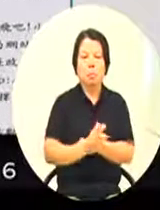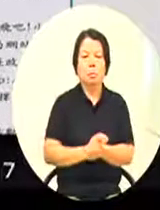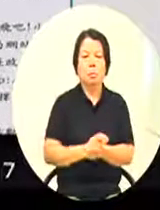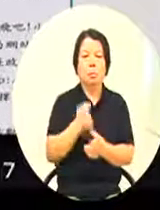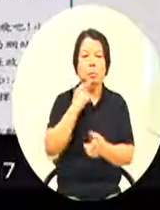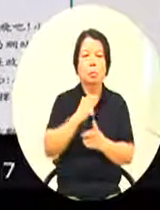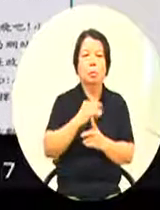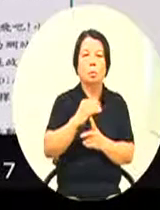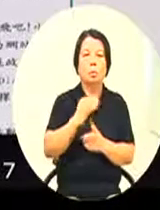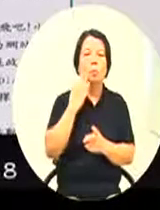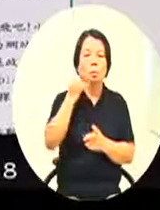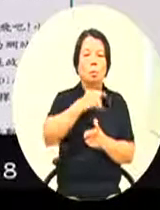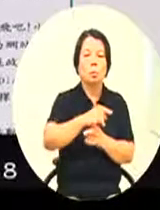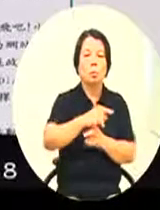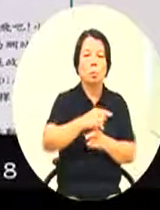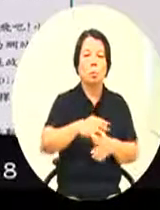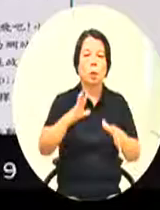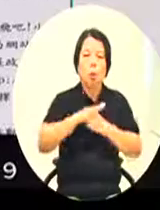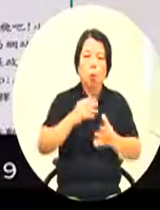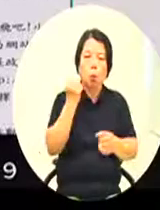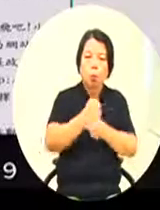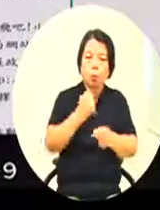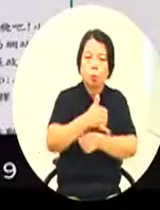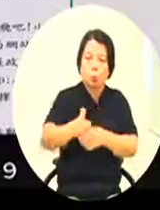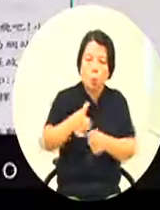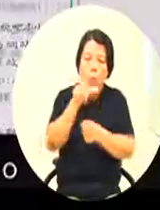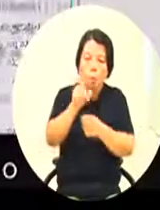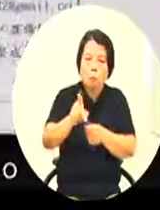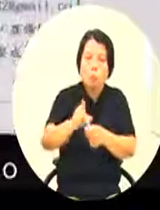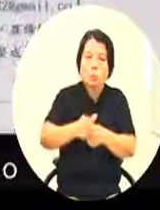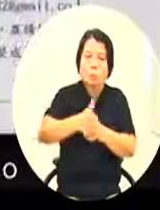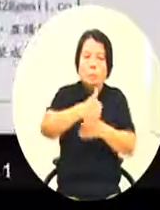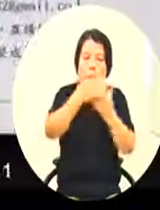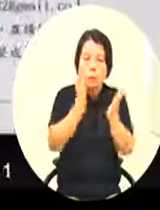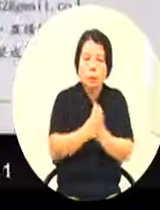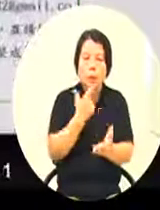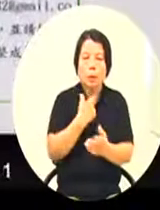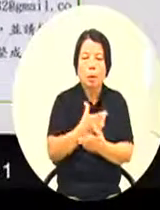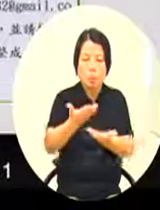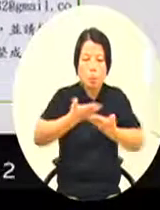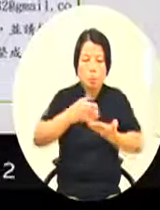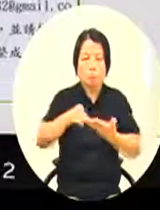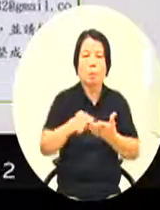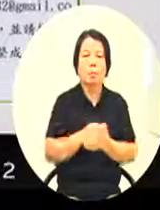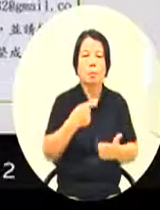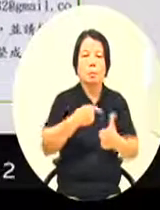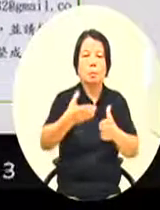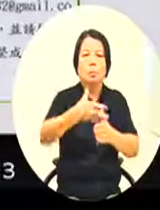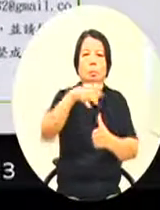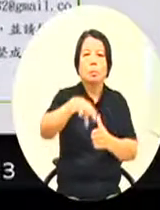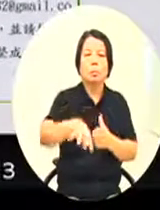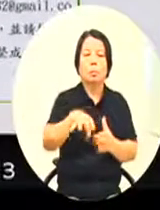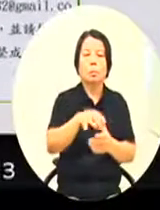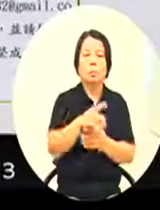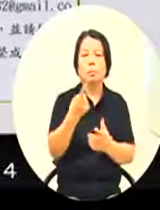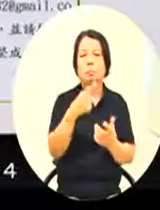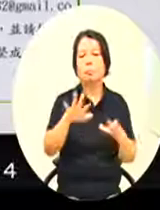以低到一个承办人员甚至一个科员就可以代决掉的话，那这个教育局不是螺丝松了，不然是什